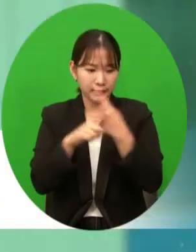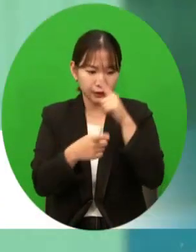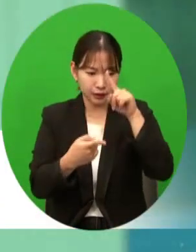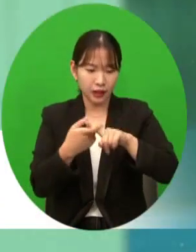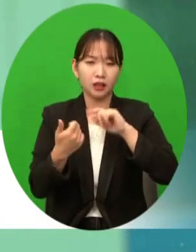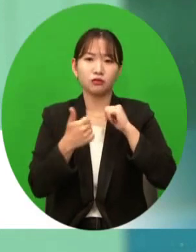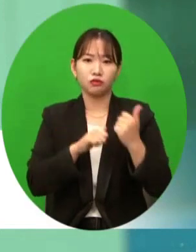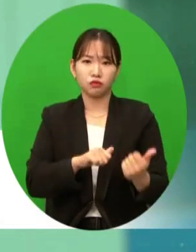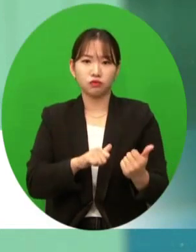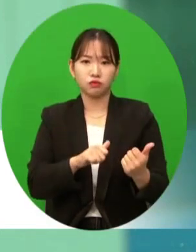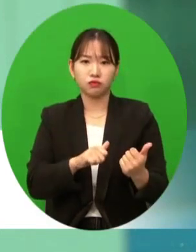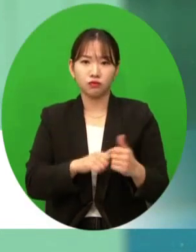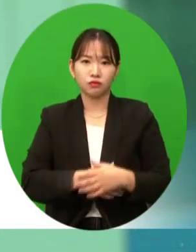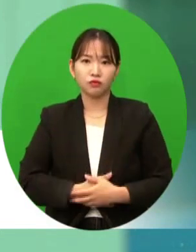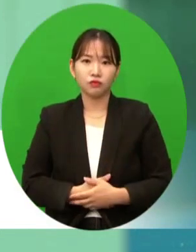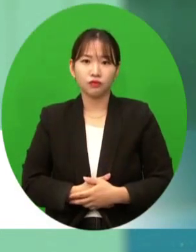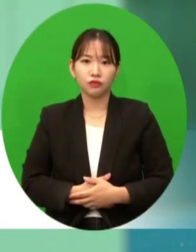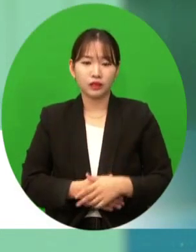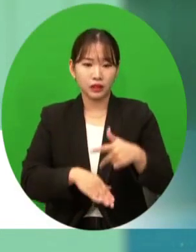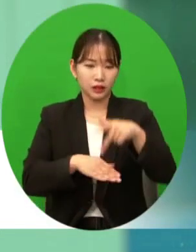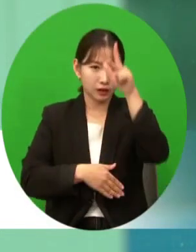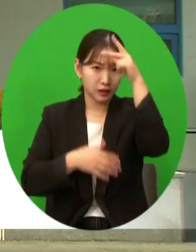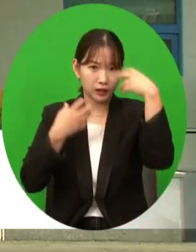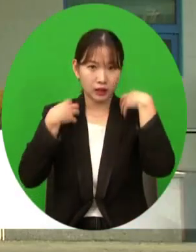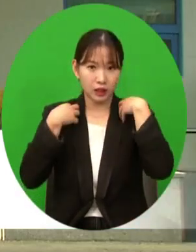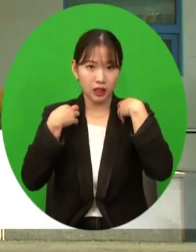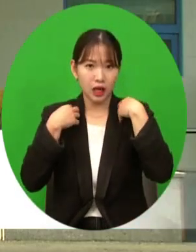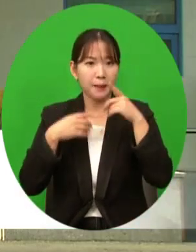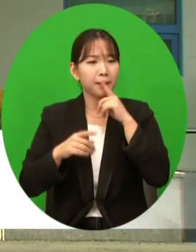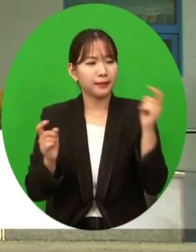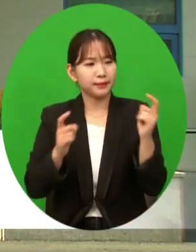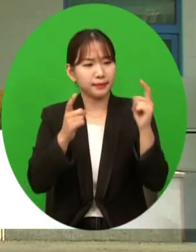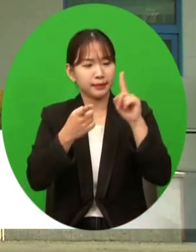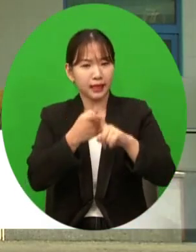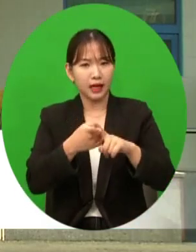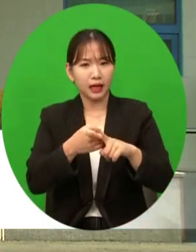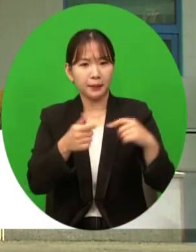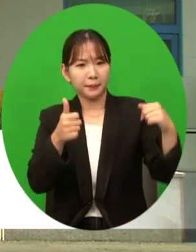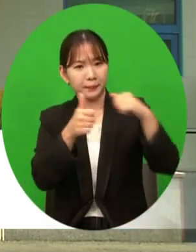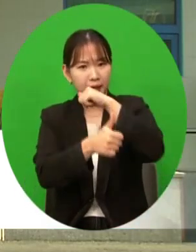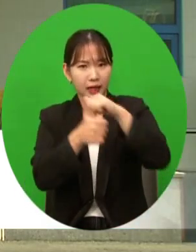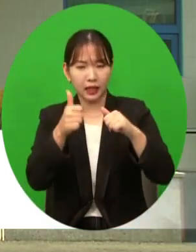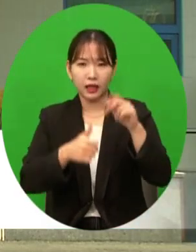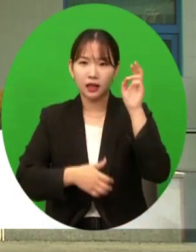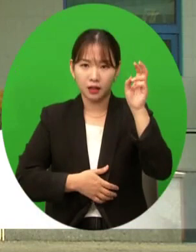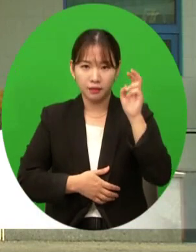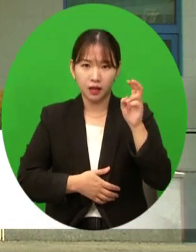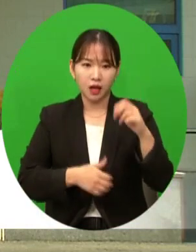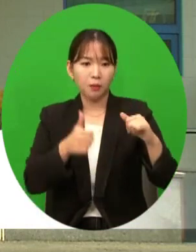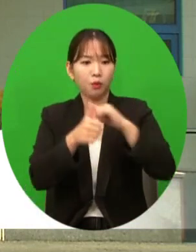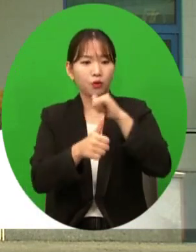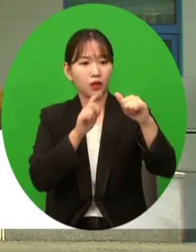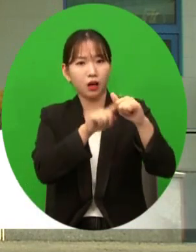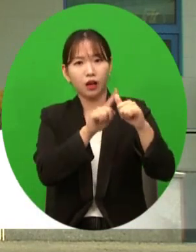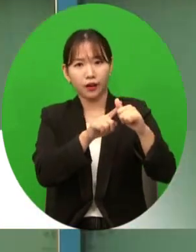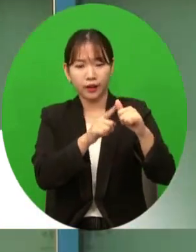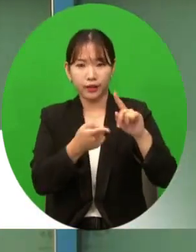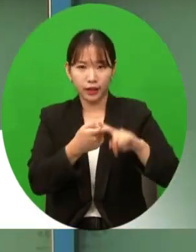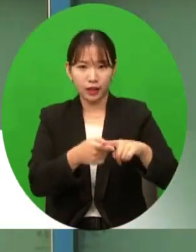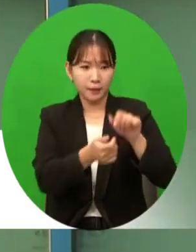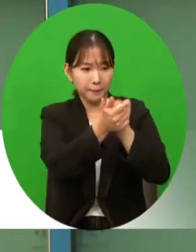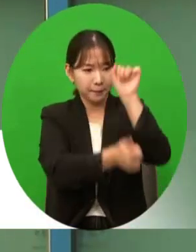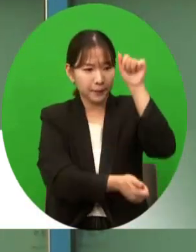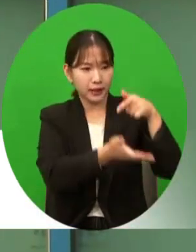받았다 수험 졌습니다 진도경찰서는 말다툼을 벌이다 사건이 발생하는 것으로 보고 폭력을 휘두른 남성에